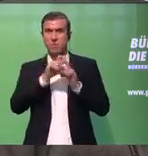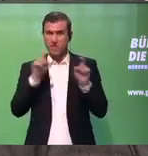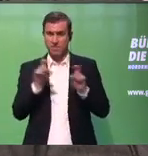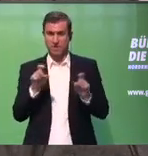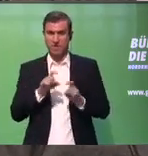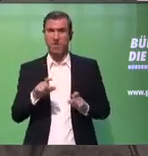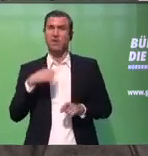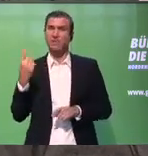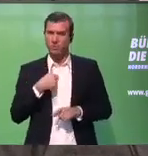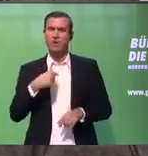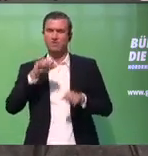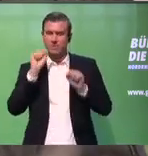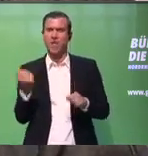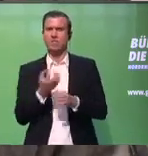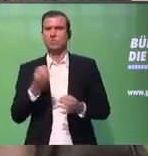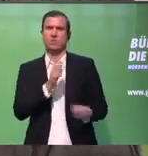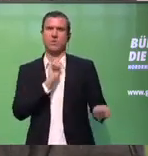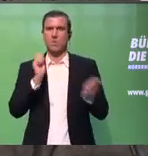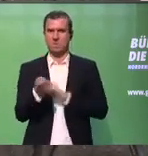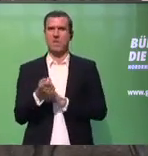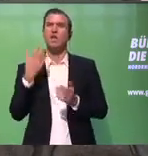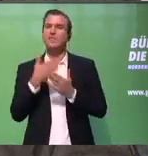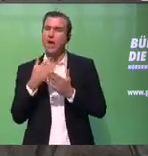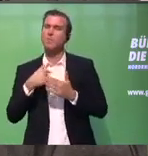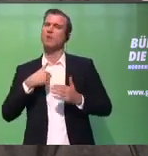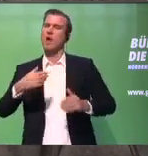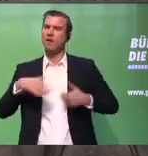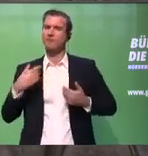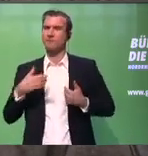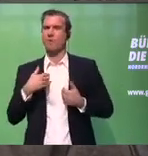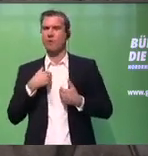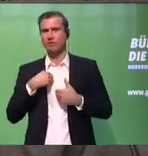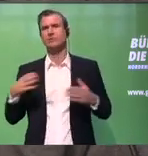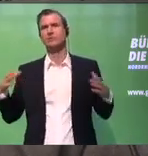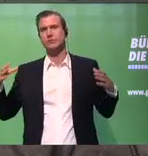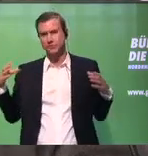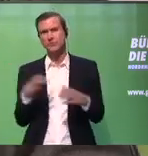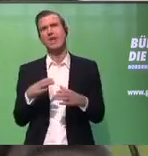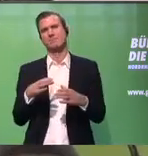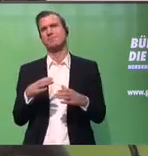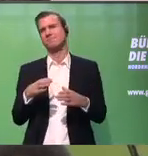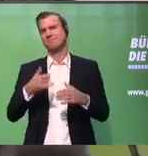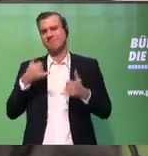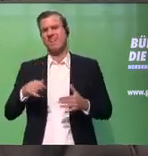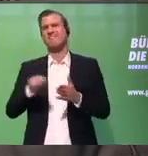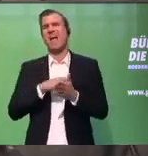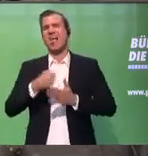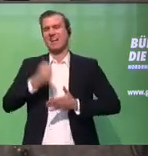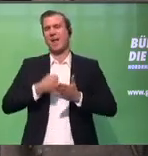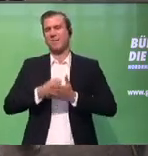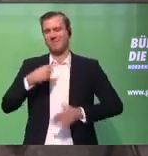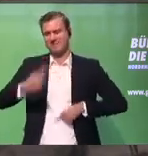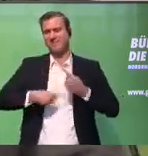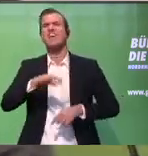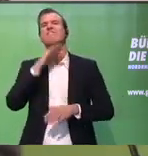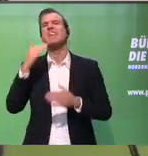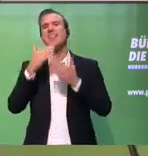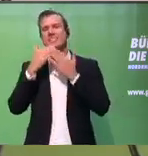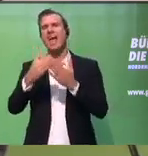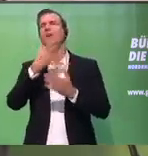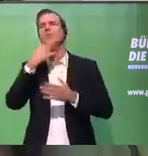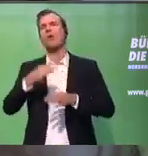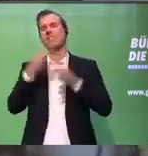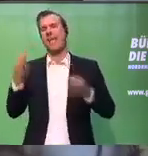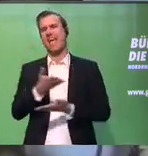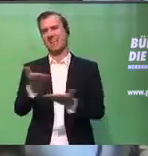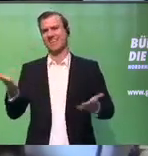uns umsetzbar sind. Und deswegen freue ich mich mit euch darauf, diesen Wahlkampf auch zu bestreiten. Schönen Dank und einen guten